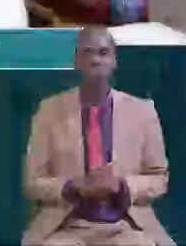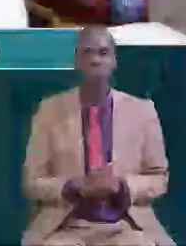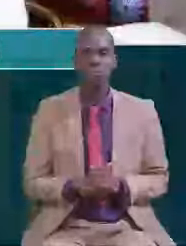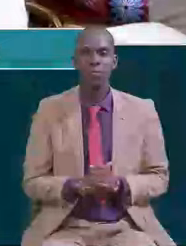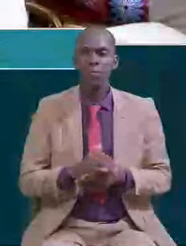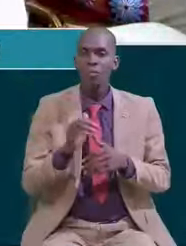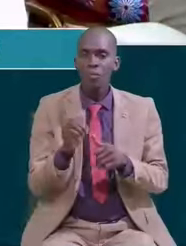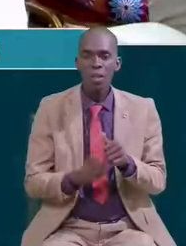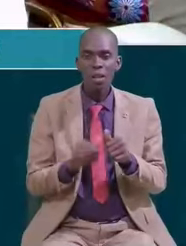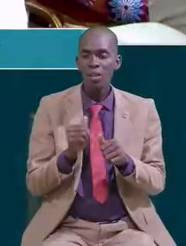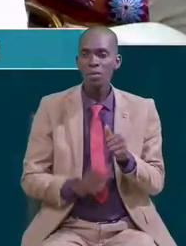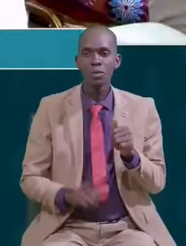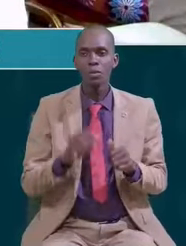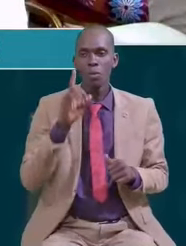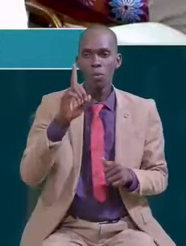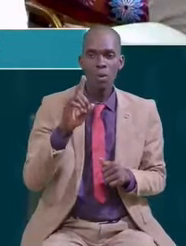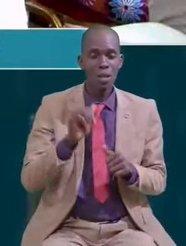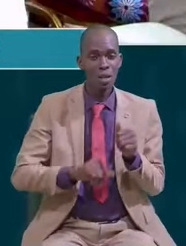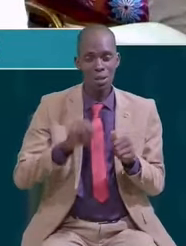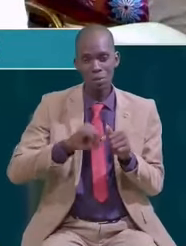Tout homme qui ait jamais vécu,